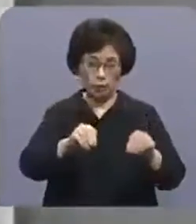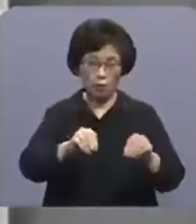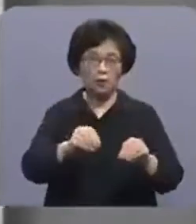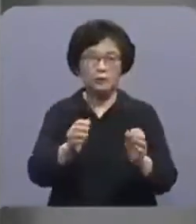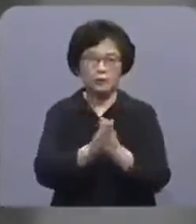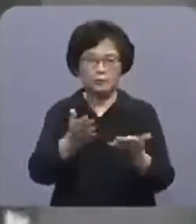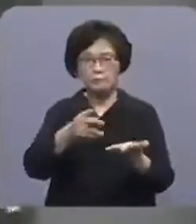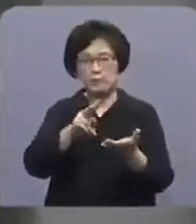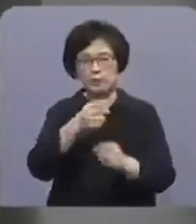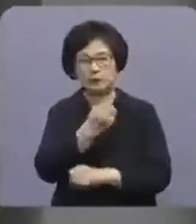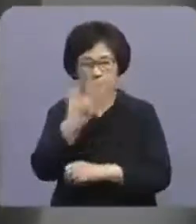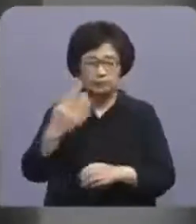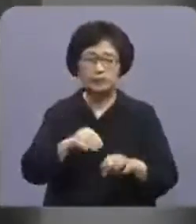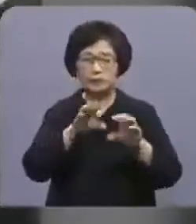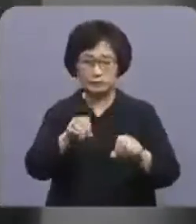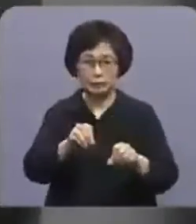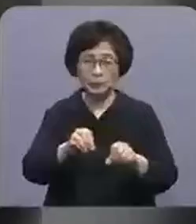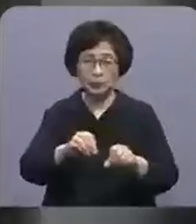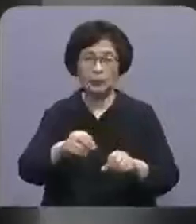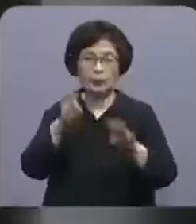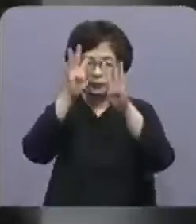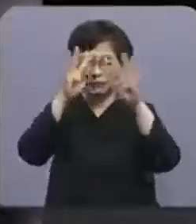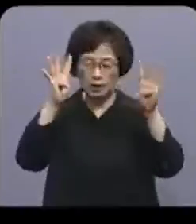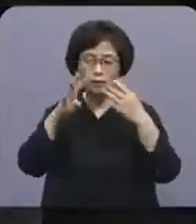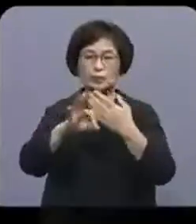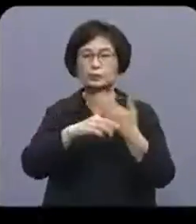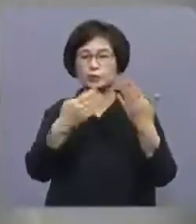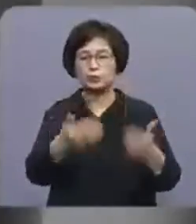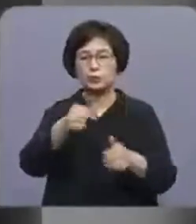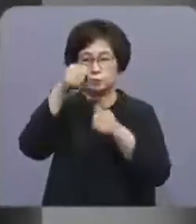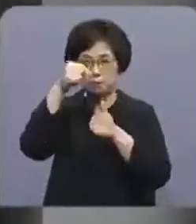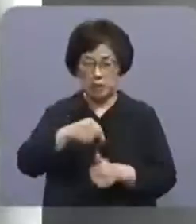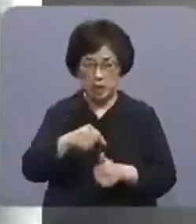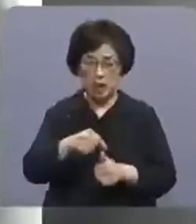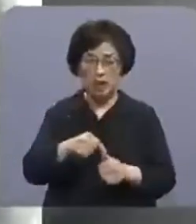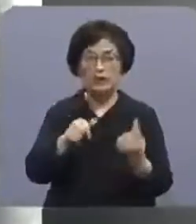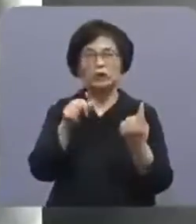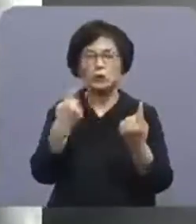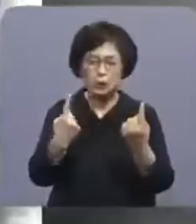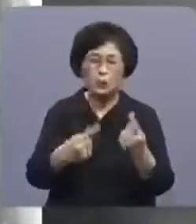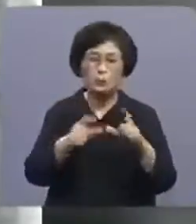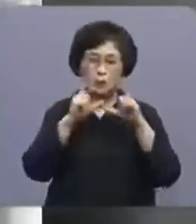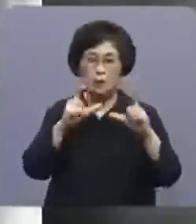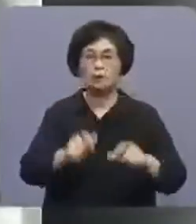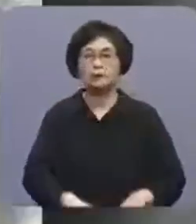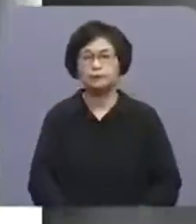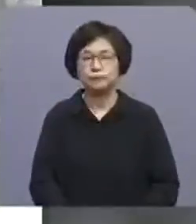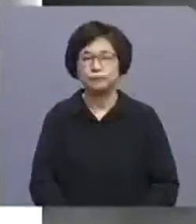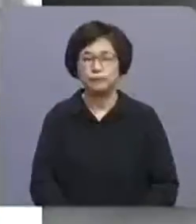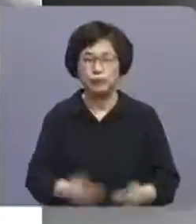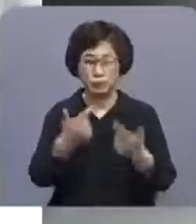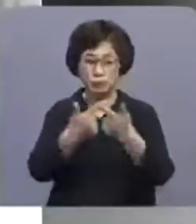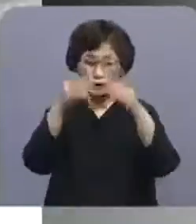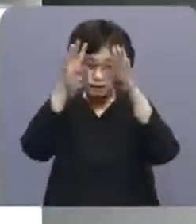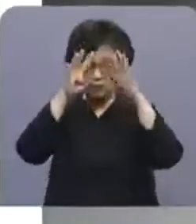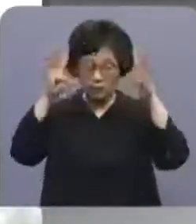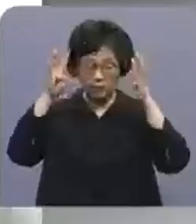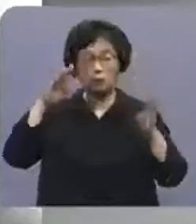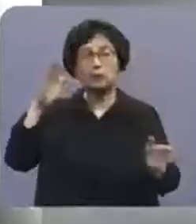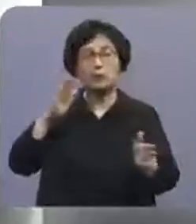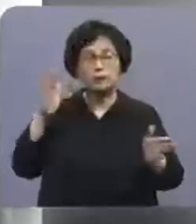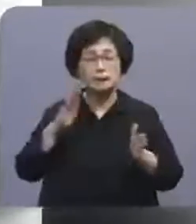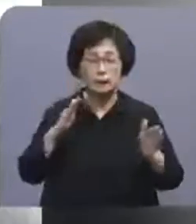사정검열 대학교 임시 휴교 등의 조치를 담은 개헌포고 1호가 발령된 때입니다 그때 부산대학생이었던